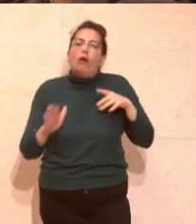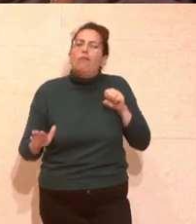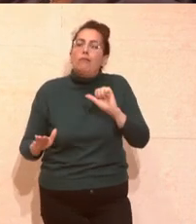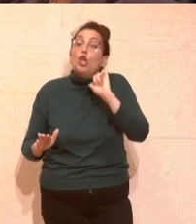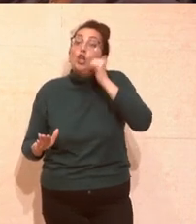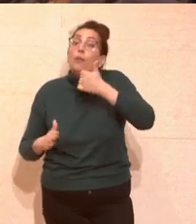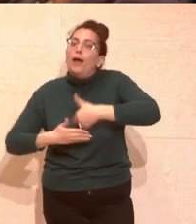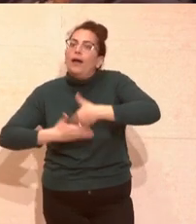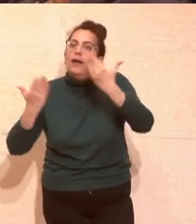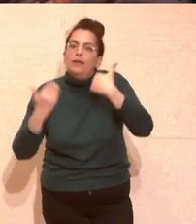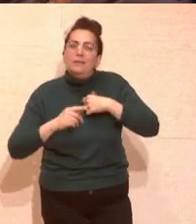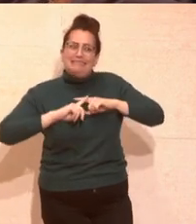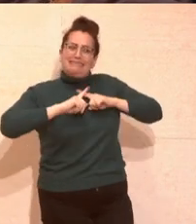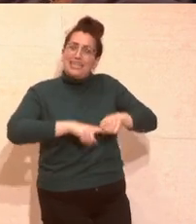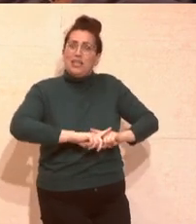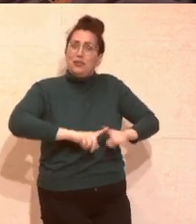à la recherche d'arguments.